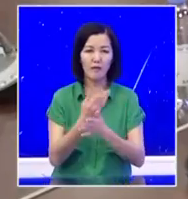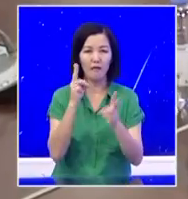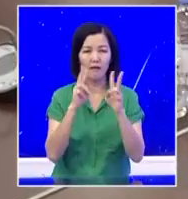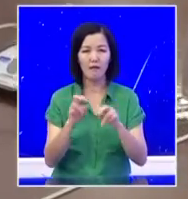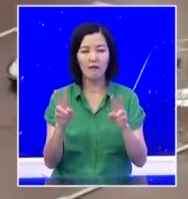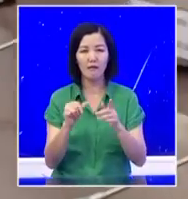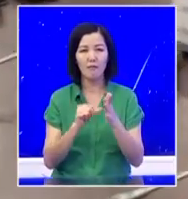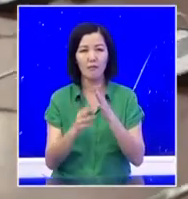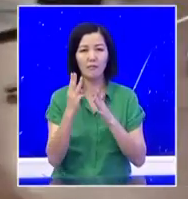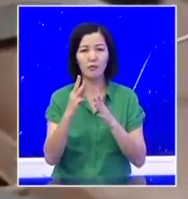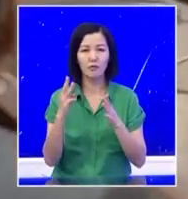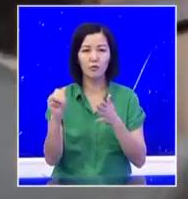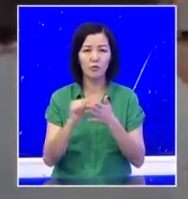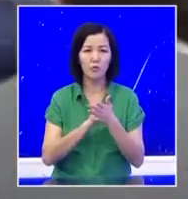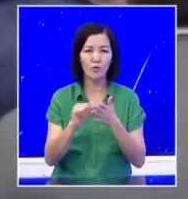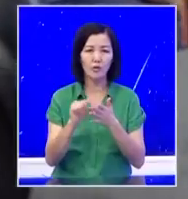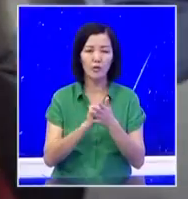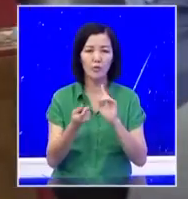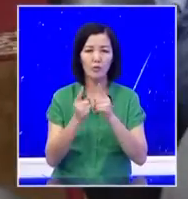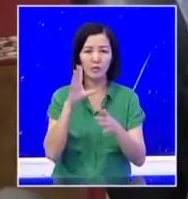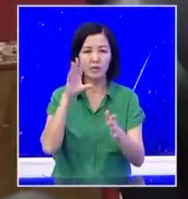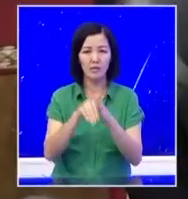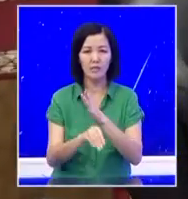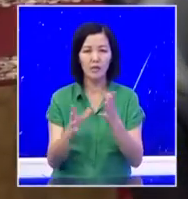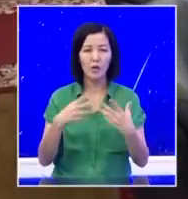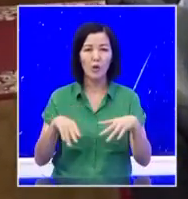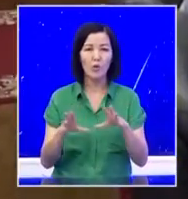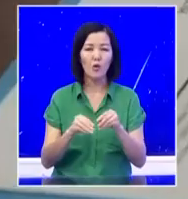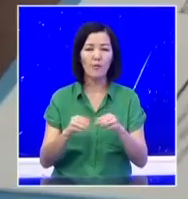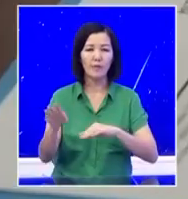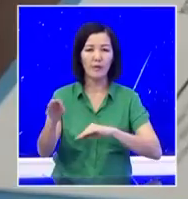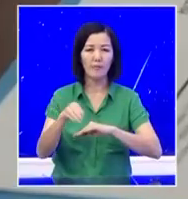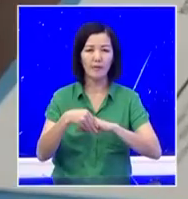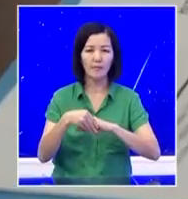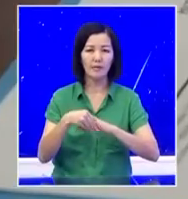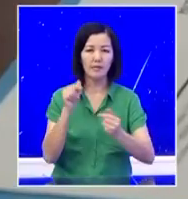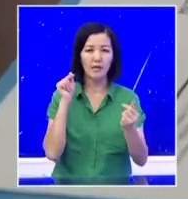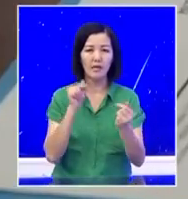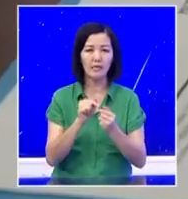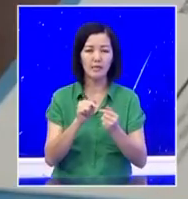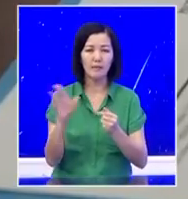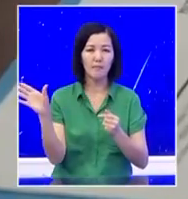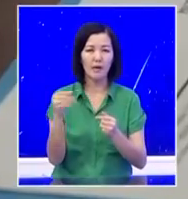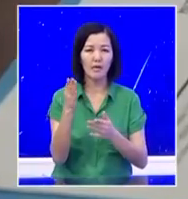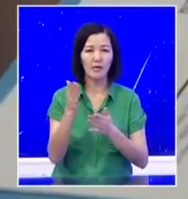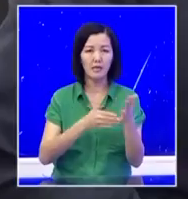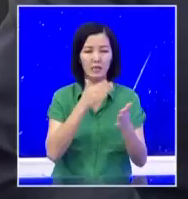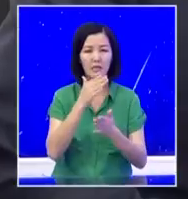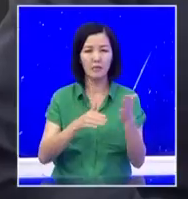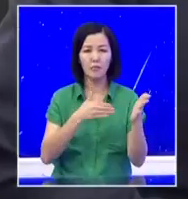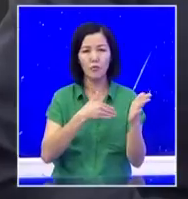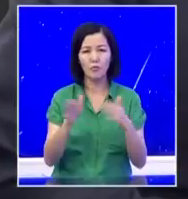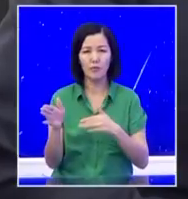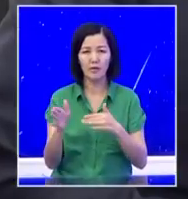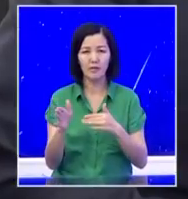қайта қаралып, 63 нормативтік құқықтық актіге өзгерістер енгізілген. Қоғамдағы бармақ басты, көз қысты әрекеттерінің жолын